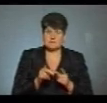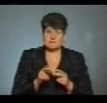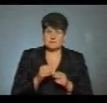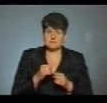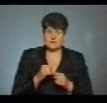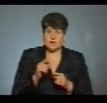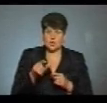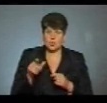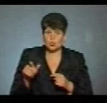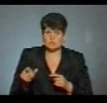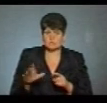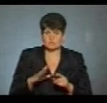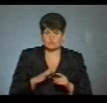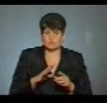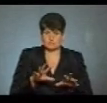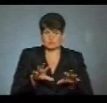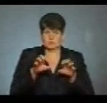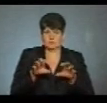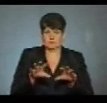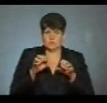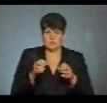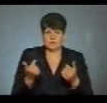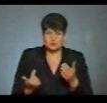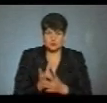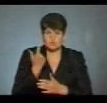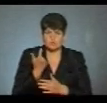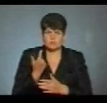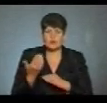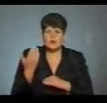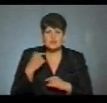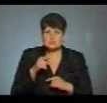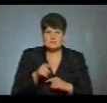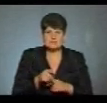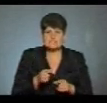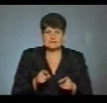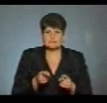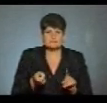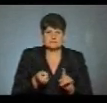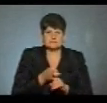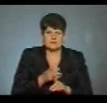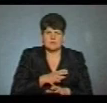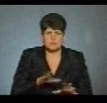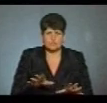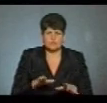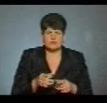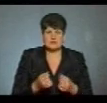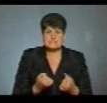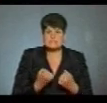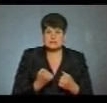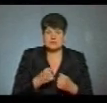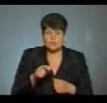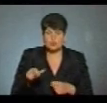те люди стали винятково сприйнятливі до нього через те, що ми ніколи з тим вірусом раніше не стикалися, а через те людей імунних до